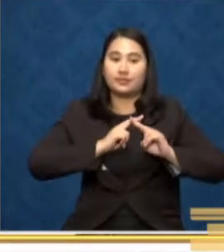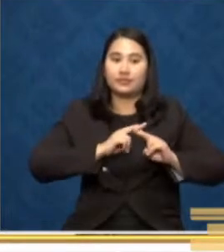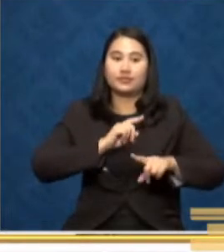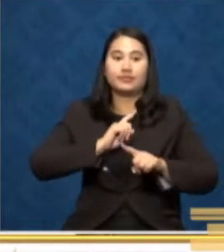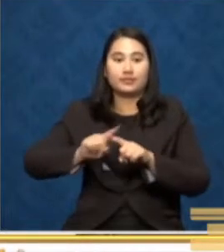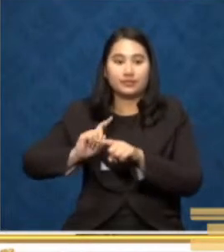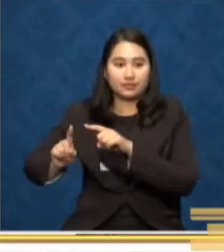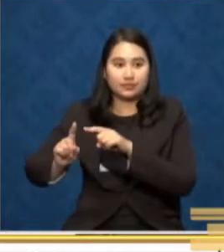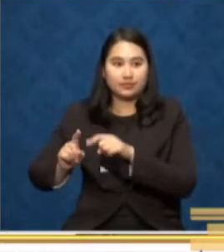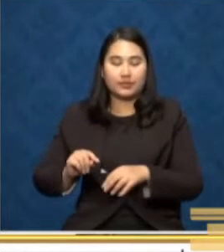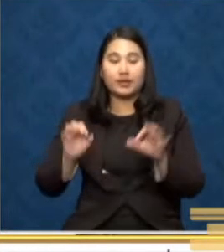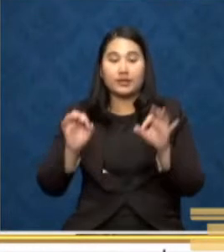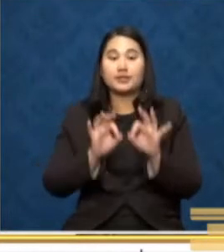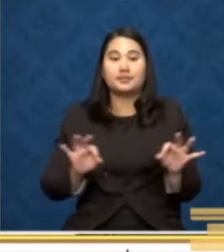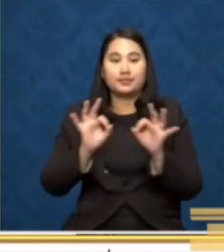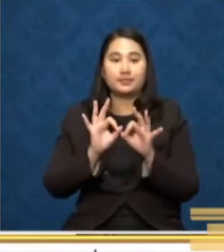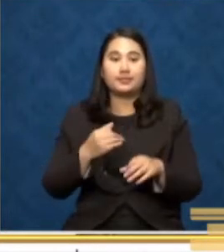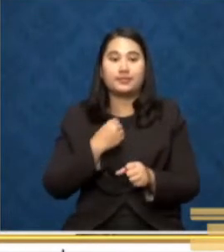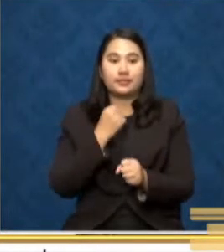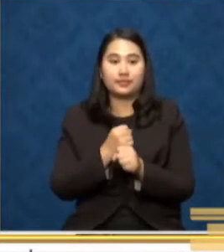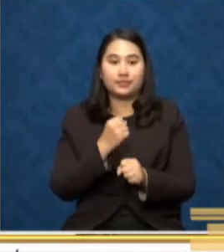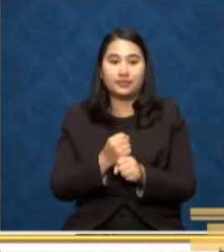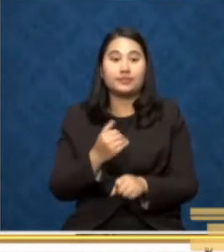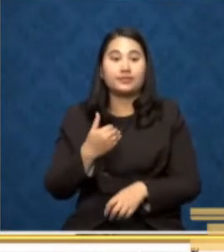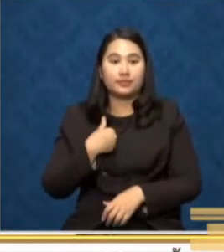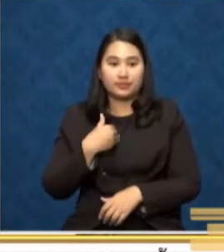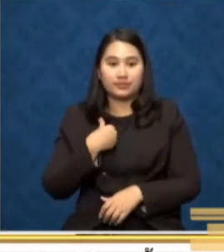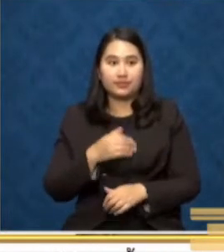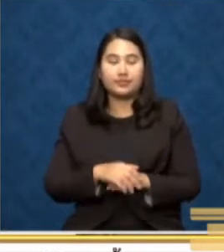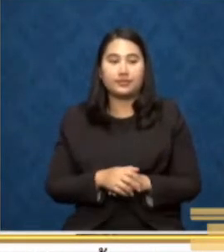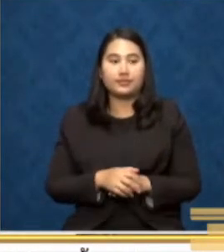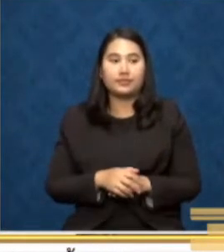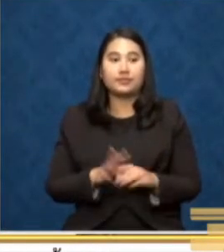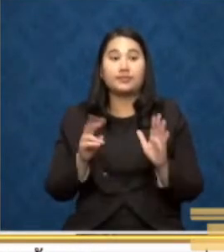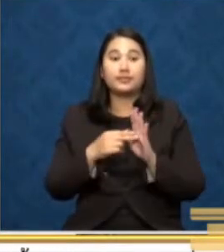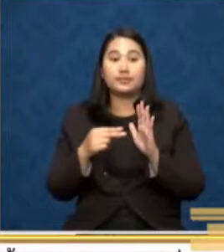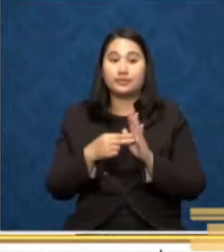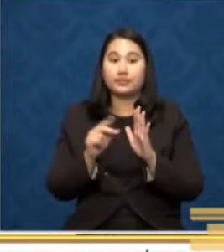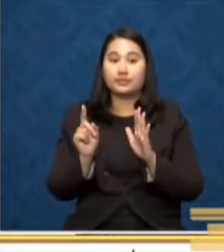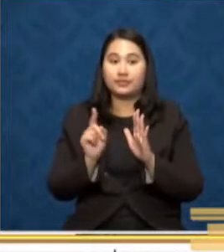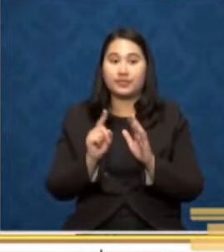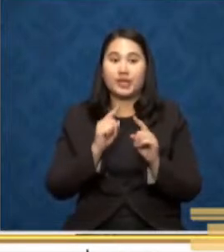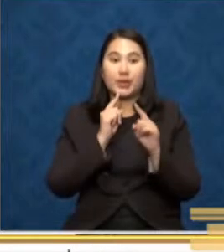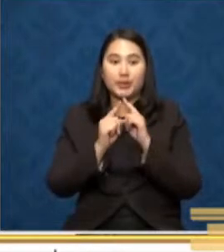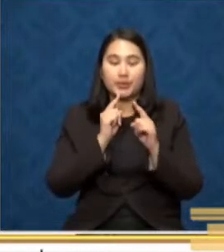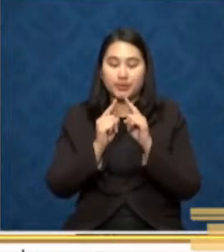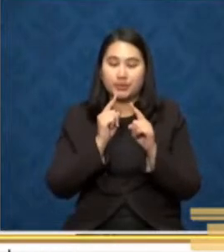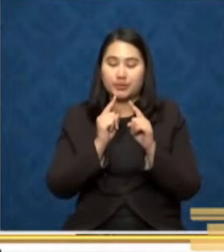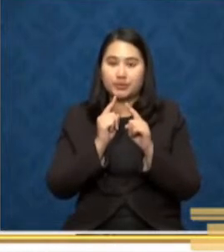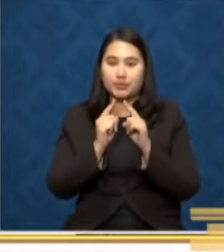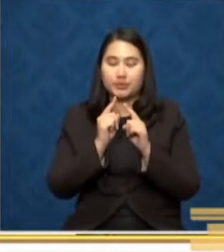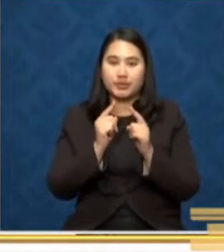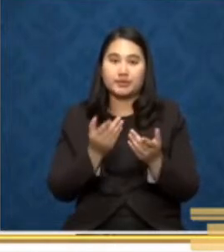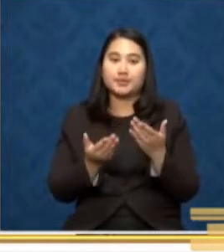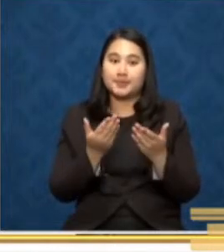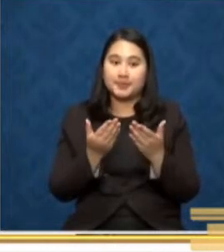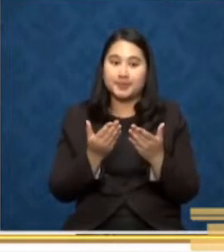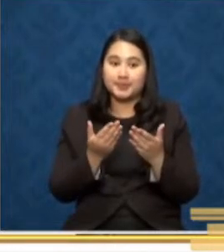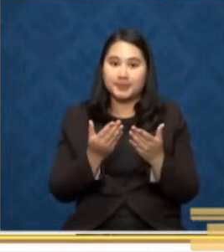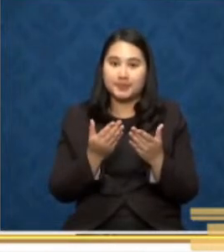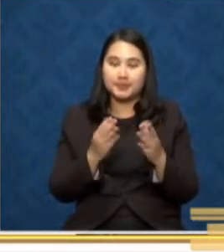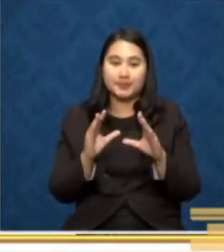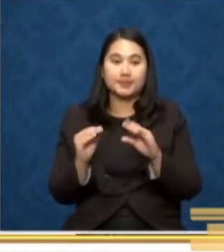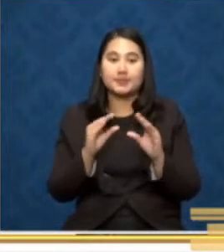นก็มีส่วนสำคัญที่จะต้องมาเป็นหนึ่งในกระบวนการ พูดคุยหรือว่าหนึ่งในกระบวนการ peace